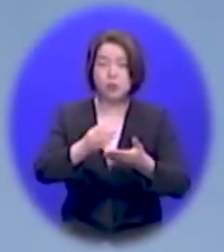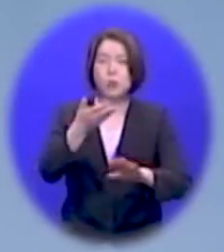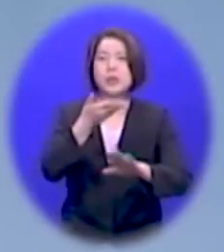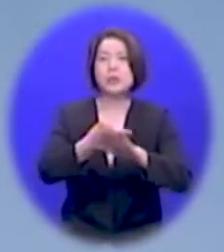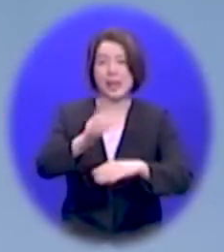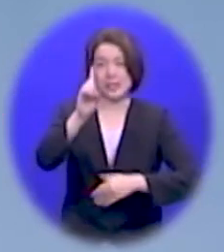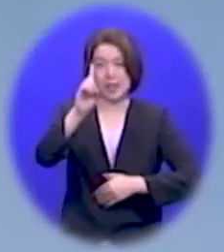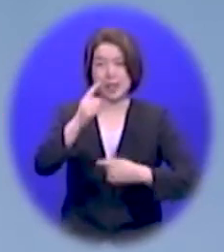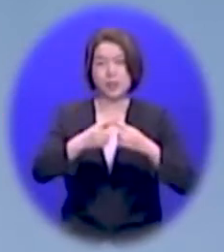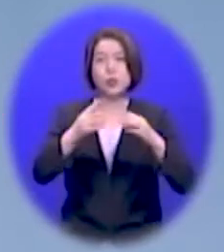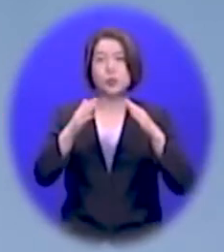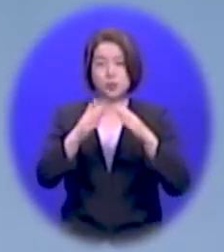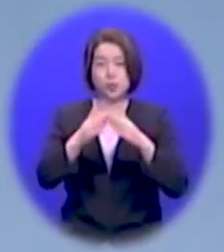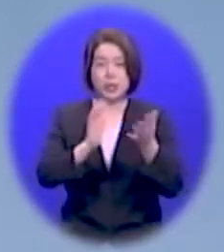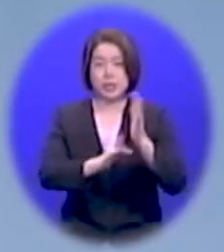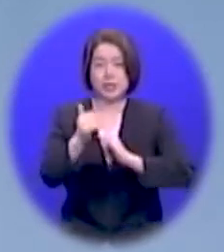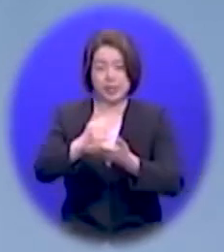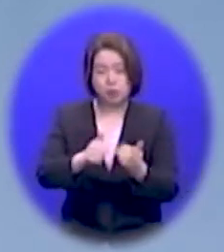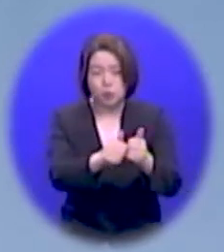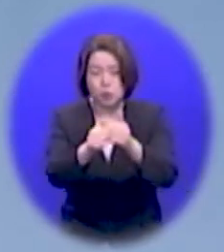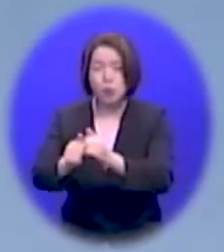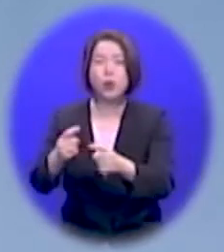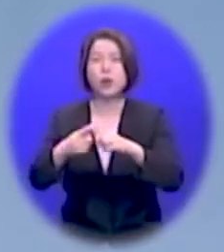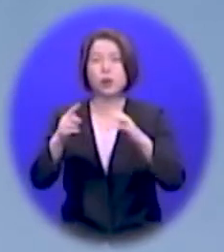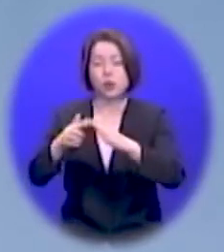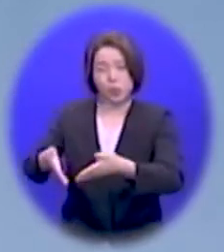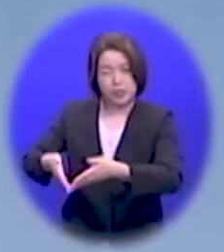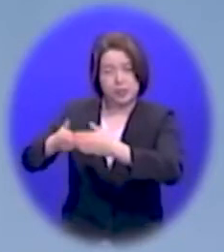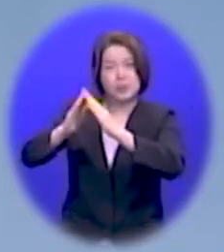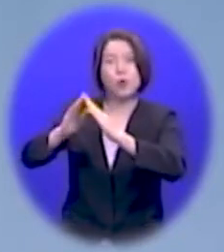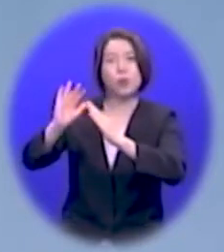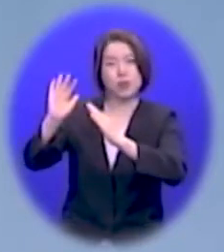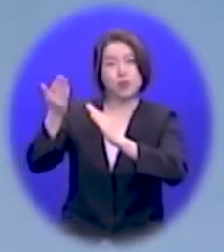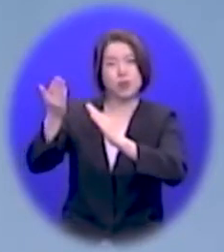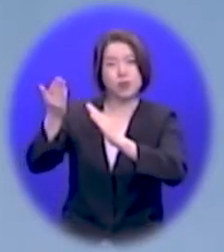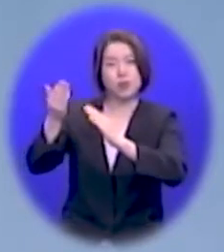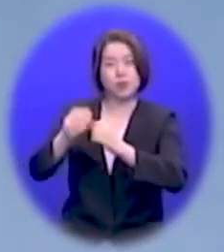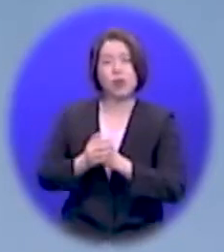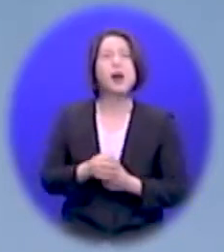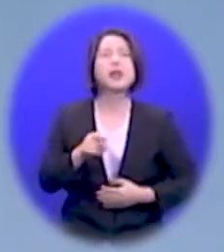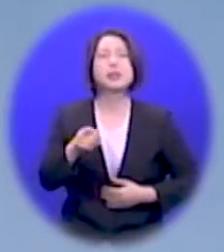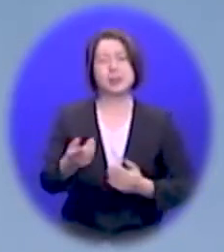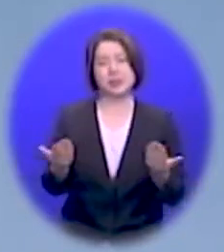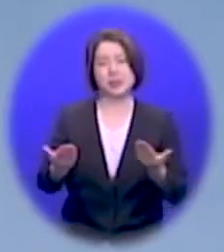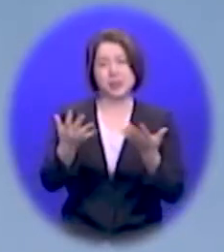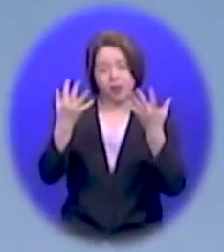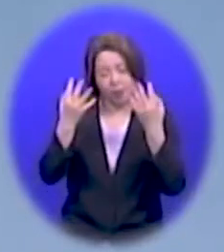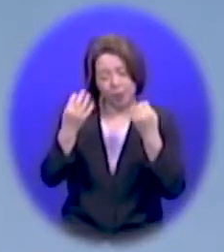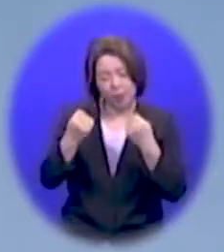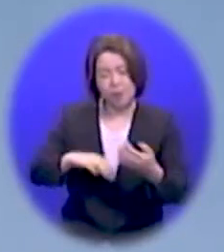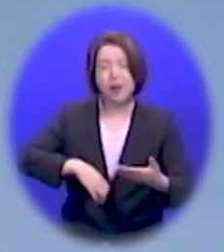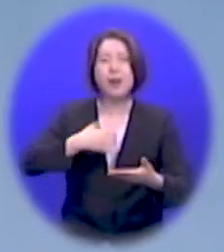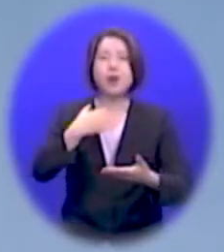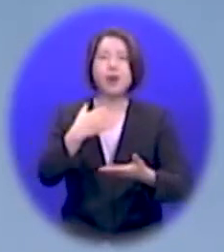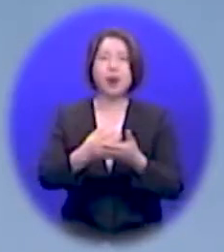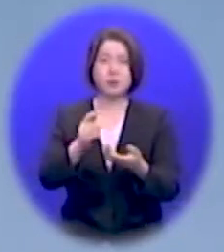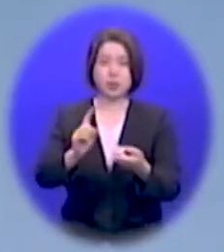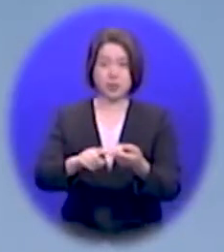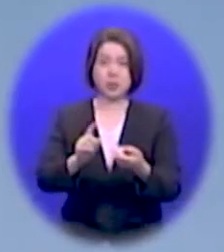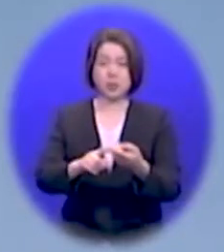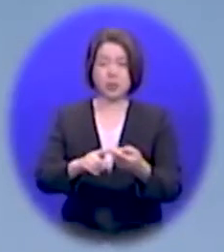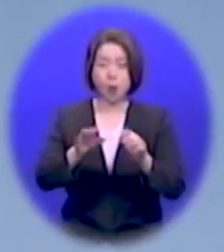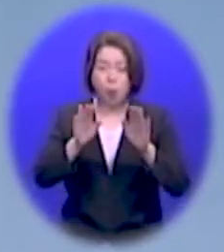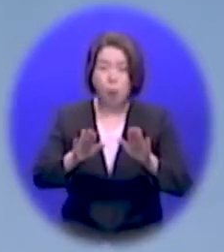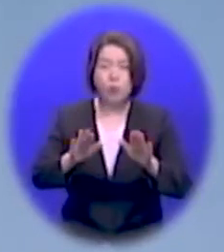예수 동행 교회라고 하는 교회를 세우게 될 겁니다 그 일이 얼마나 감격스러운 지는 여러분이